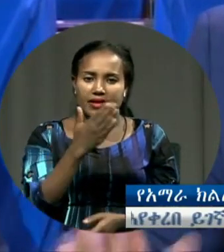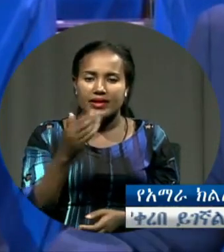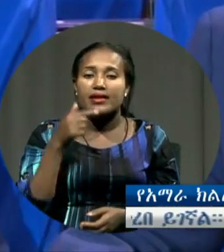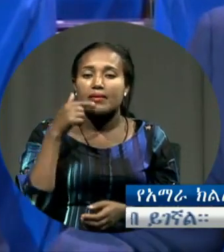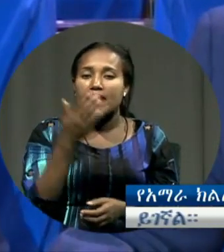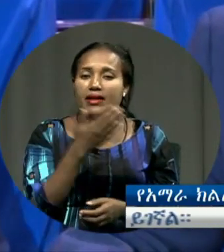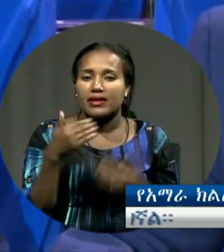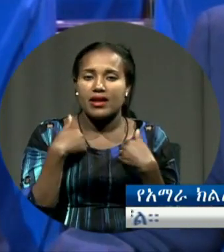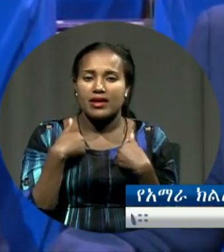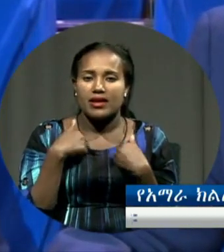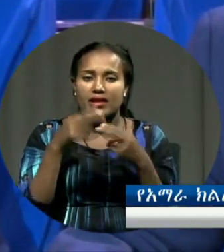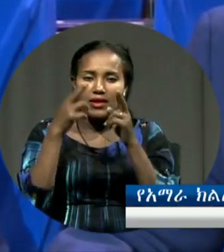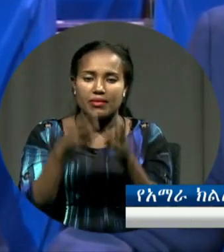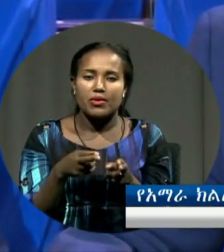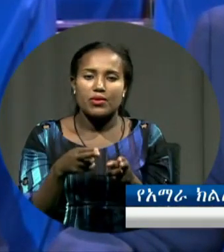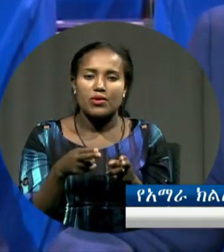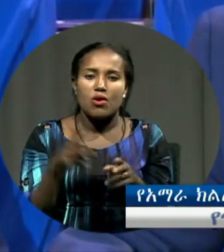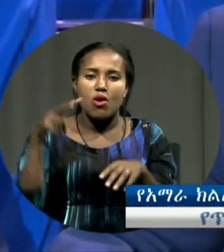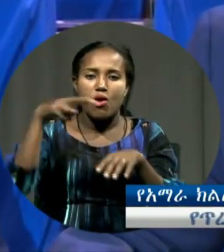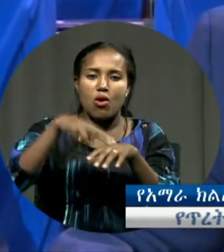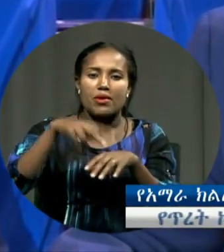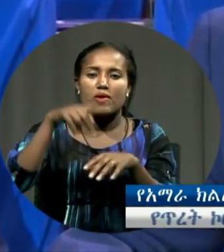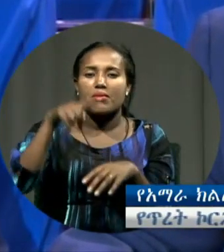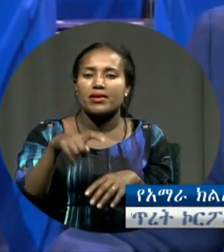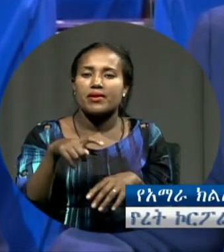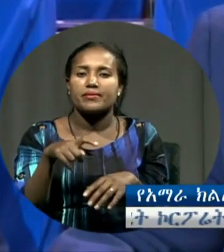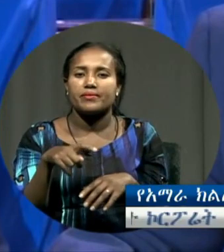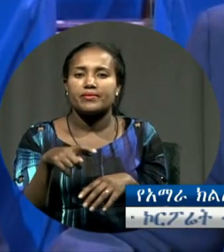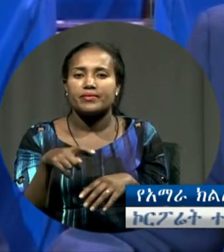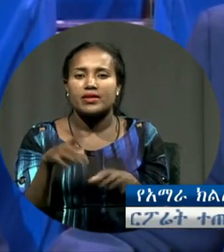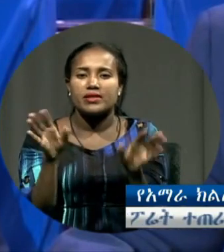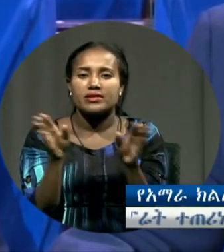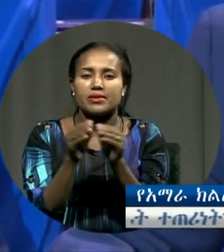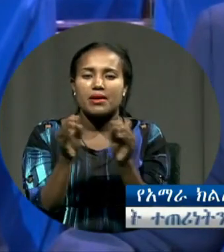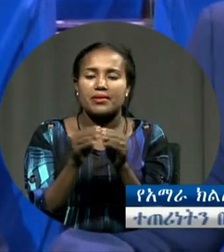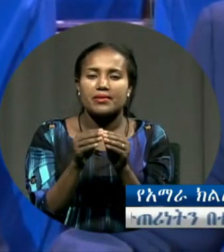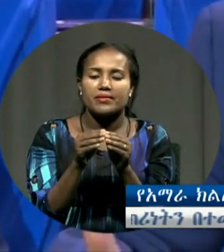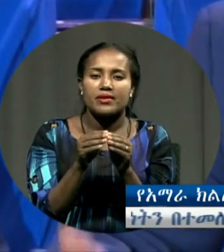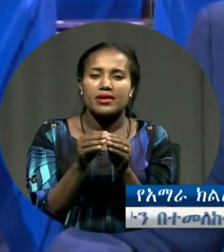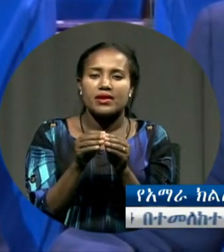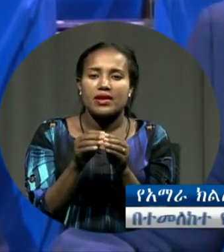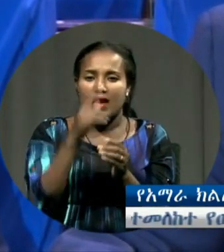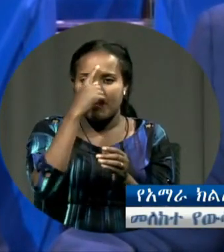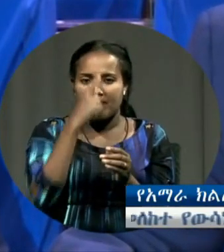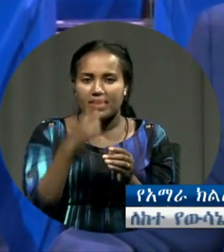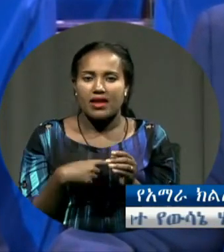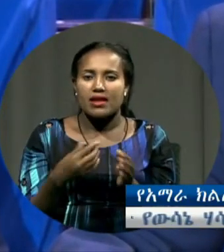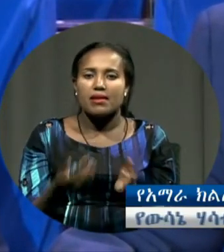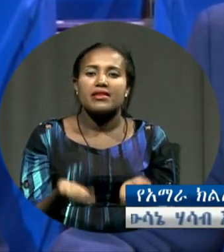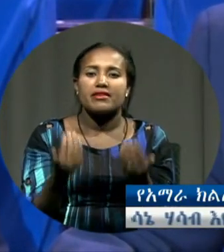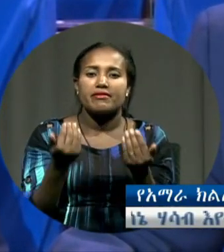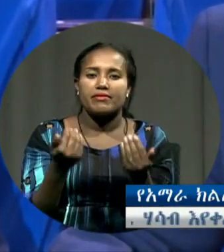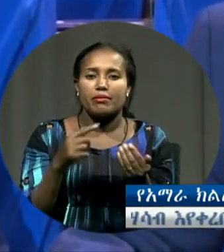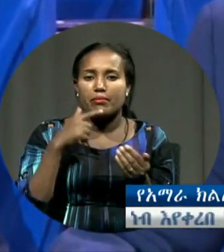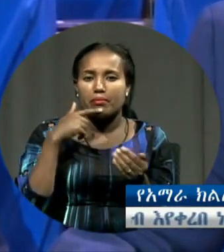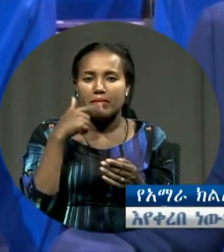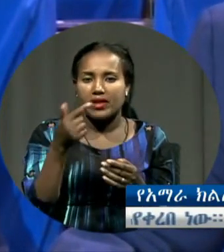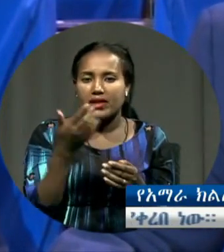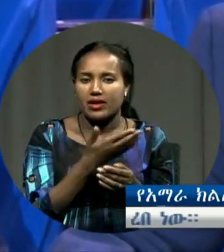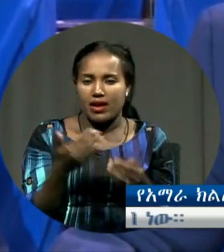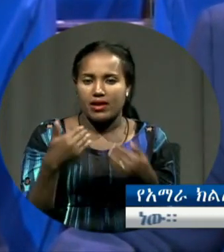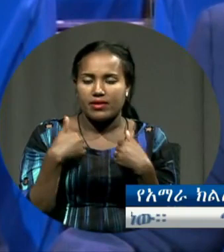አለ ከተከበረው ቋሚ ኮሚቴ ሰብሳቢ አመኔታን ለማትረፍ የሚል እንትን